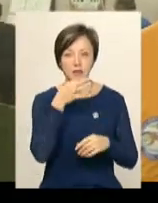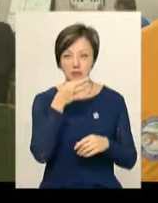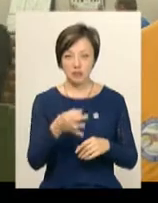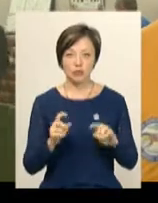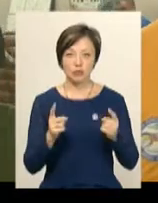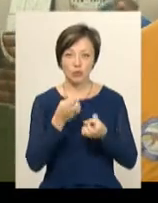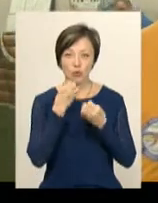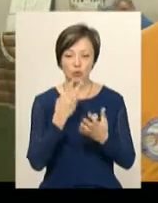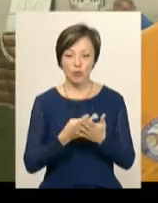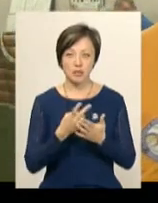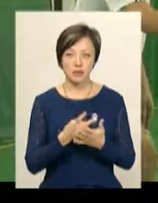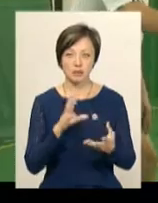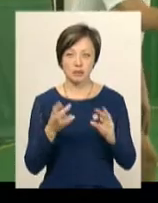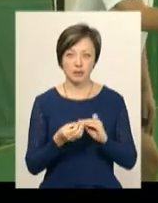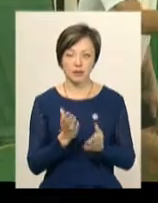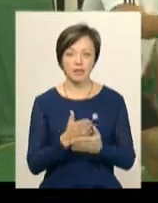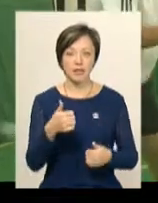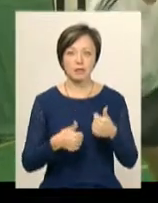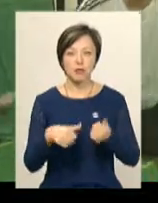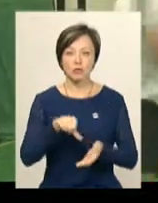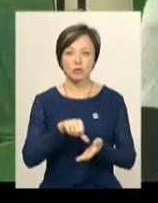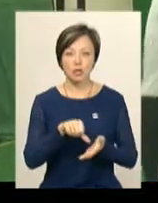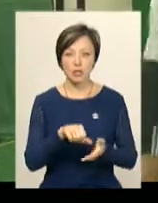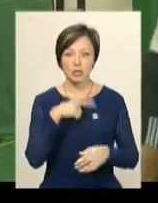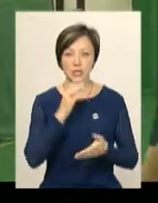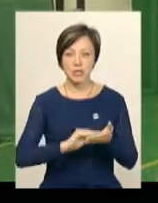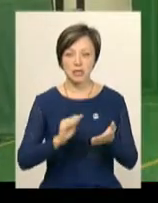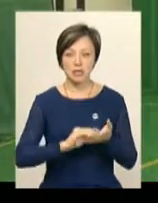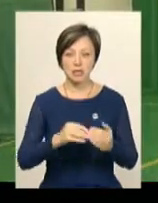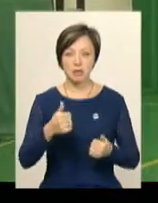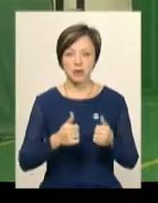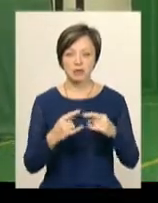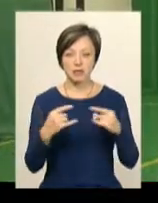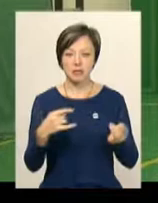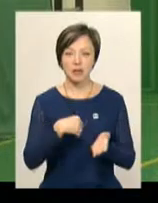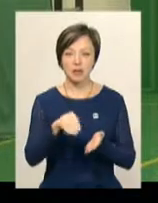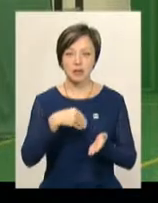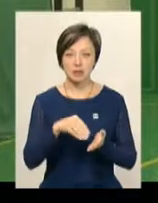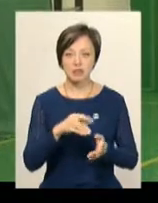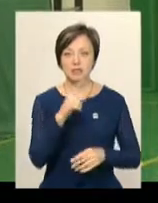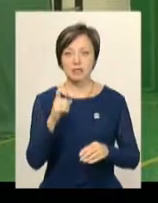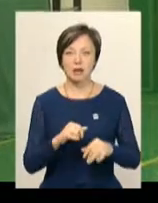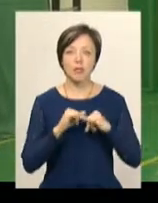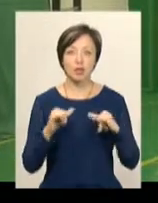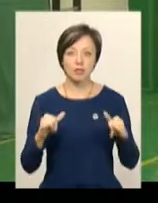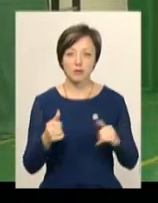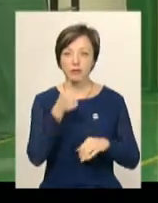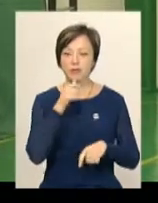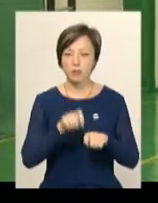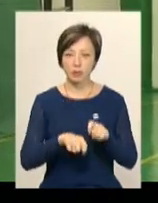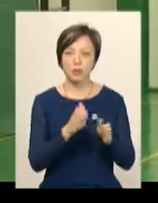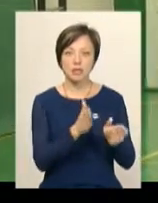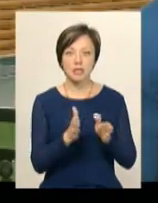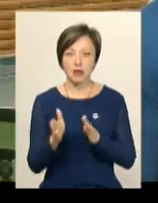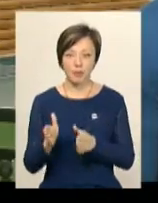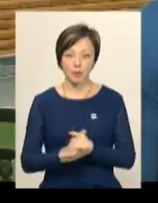він дуже хороші показники показує. Змагаються учасники, каже секретар змагань з настільного тенісу Сергій Франков, за прогресивною і випробуваною